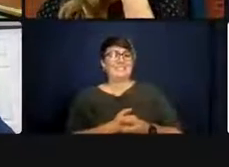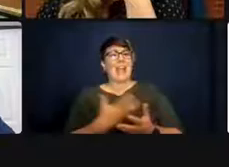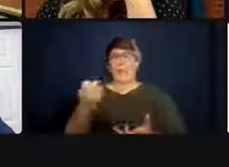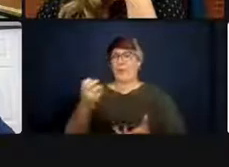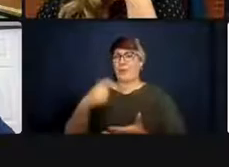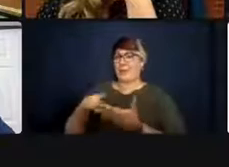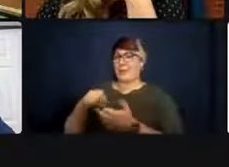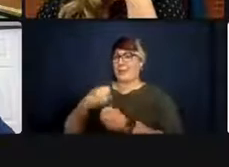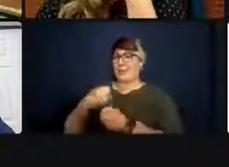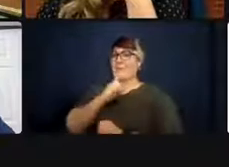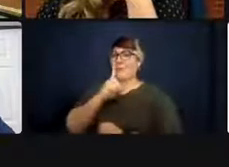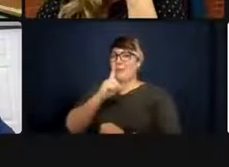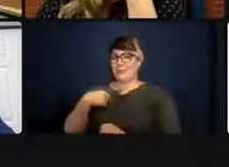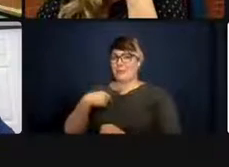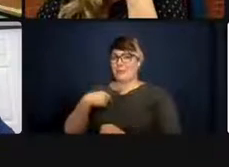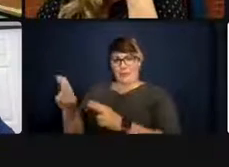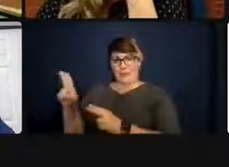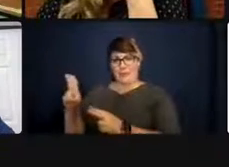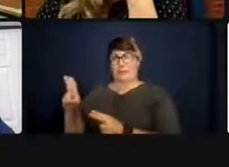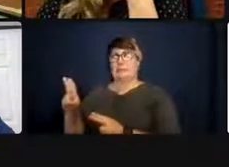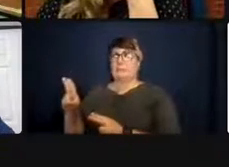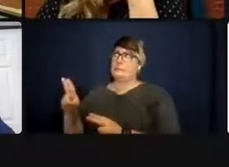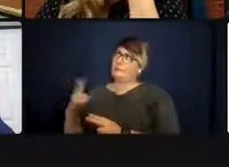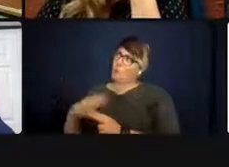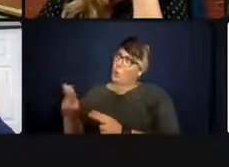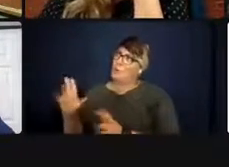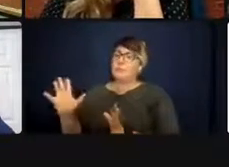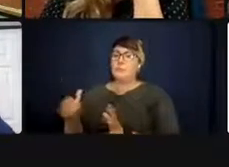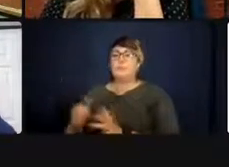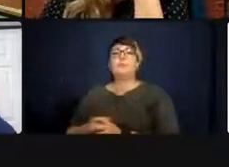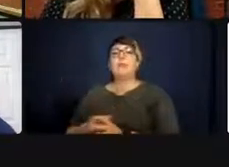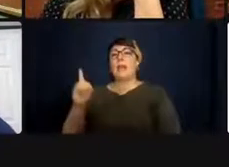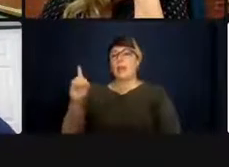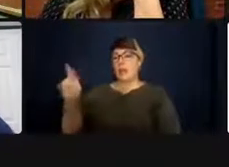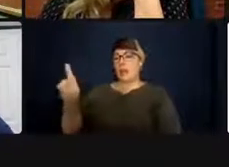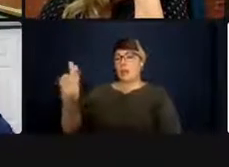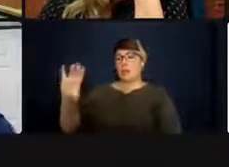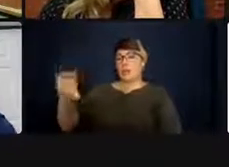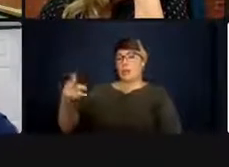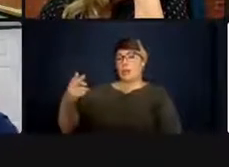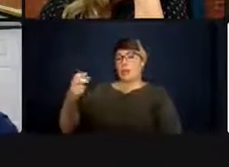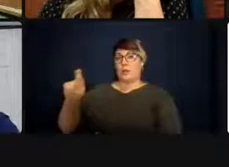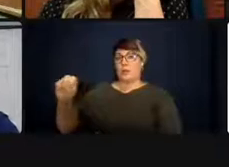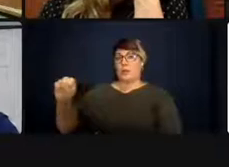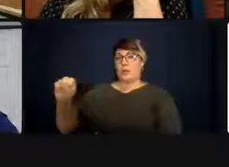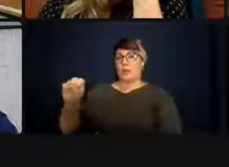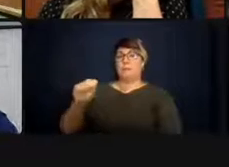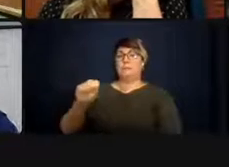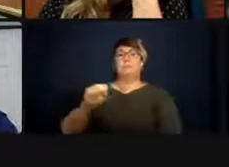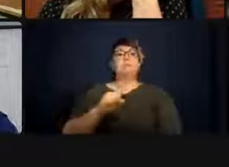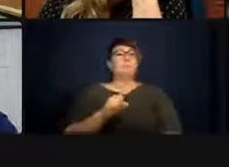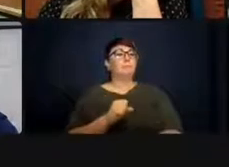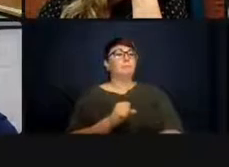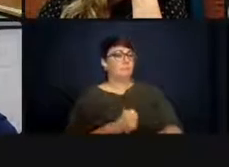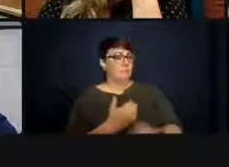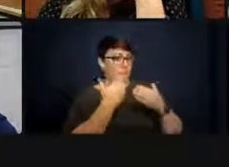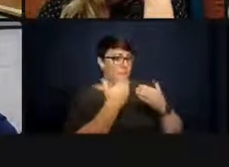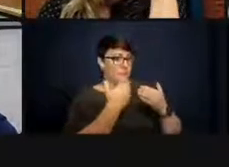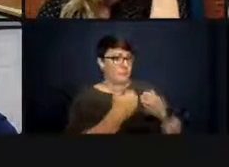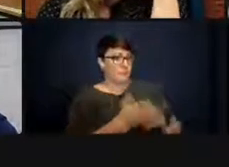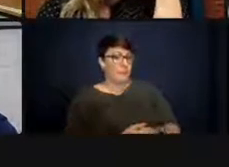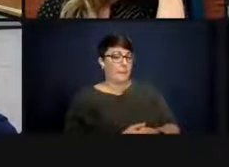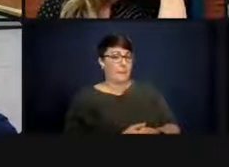أريد أن أتأكد من أن الجميع تحدث. دكتور كريس، شكرا. حضرة رئيسة